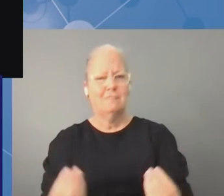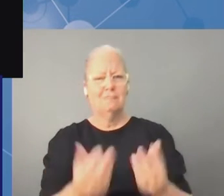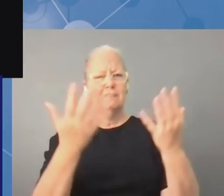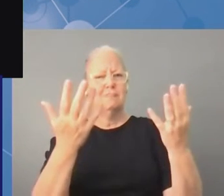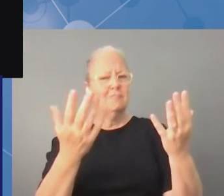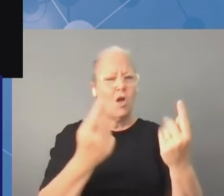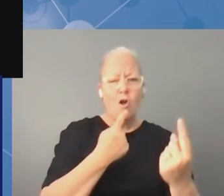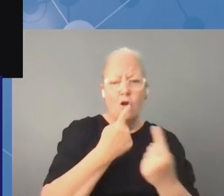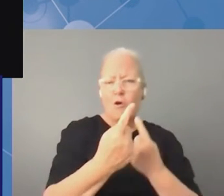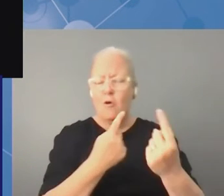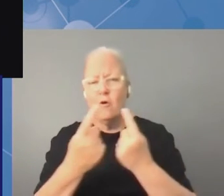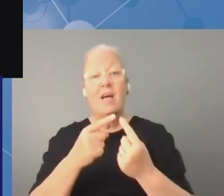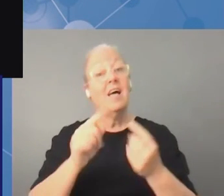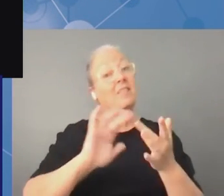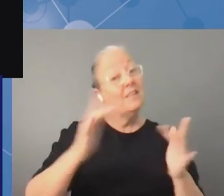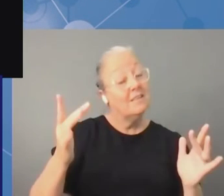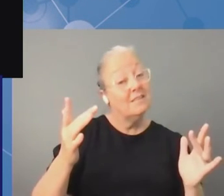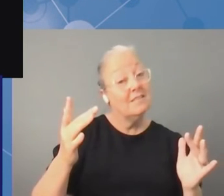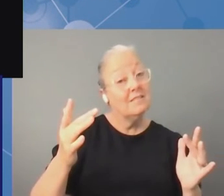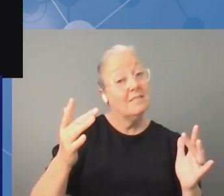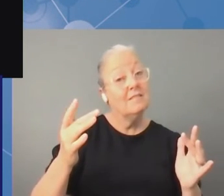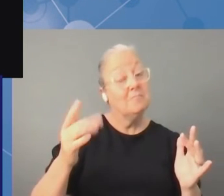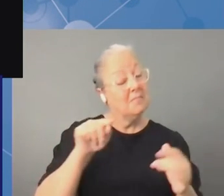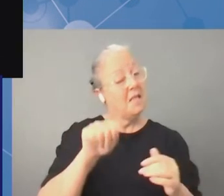управления интернетом, показалась также